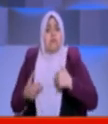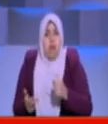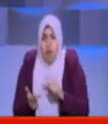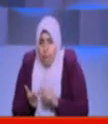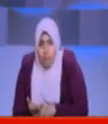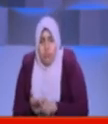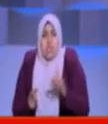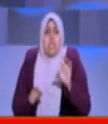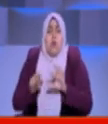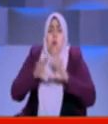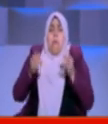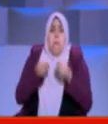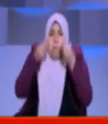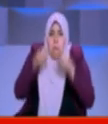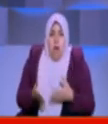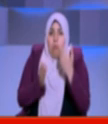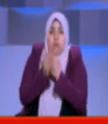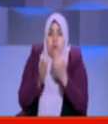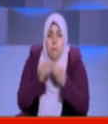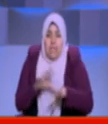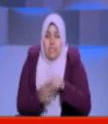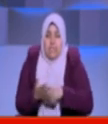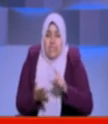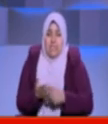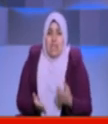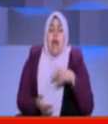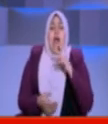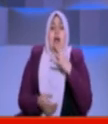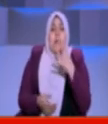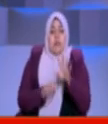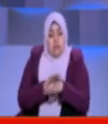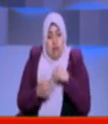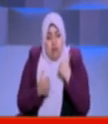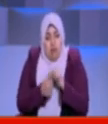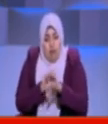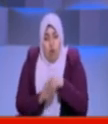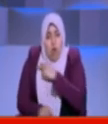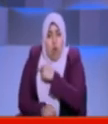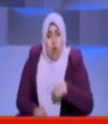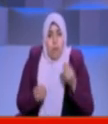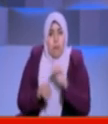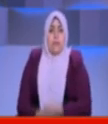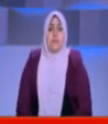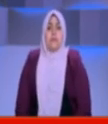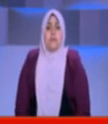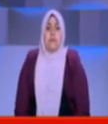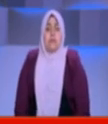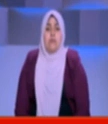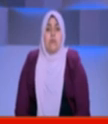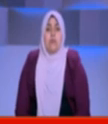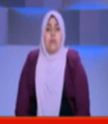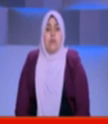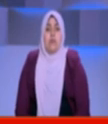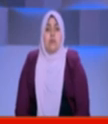توفق بتمرير الكابينة، سوف يكمل الأربع سنوات من المتبقية من خلال هذه الحكومة. أستاذ باسل، لو أنك